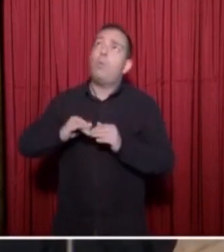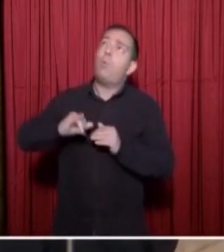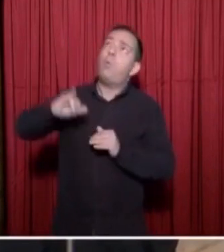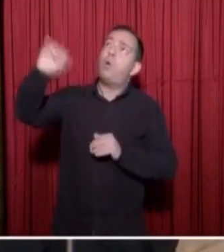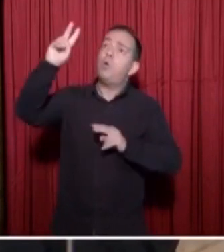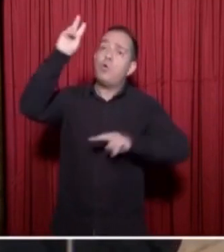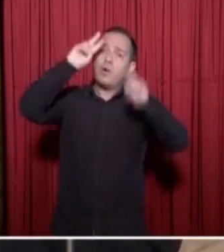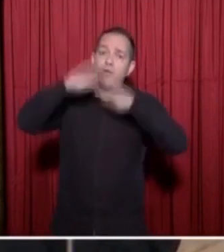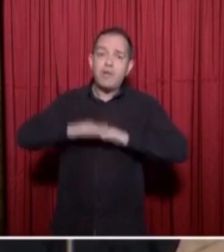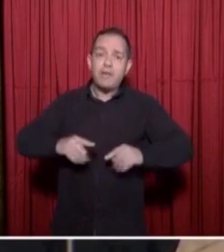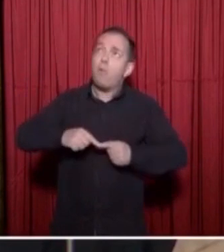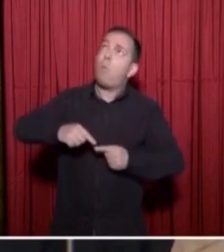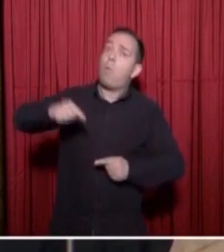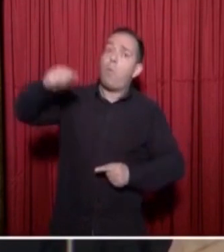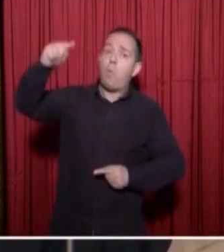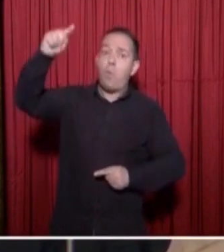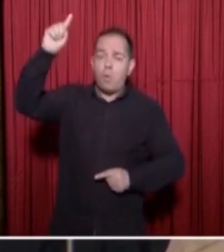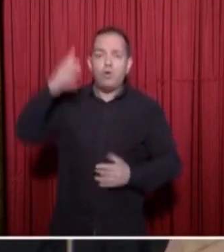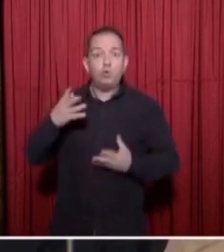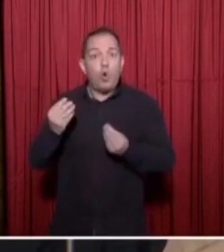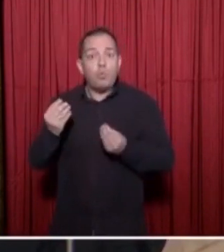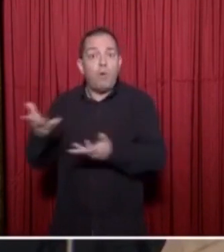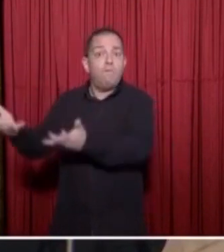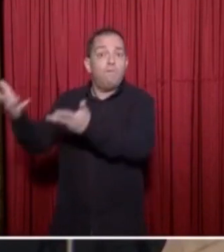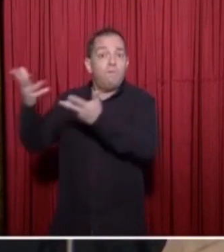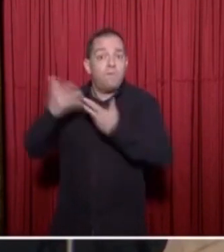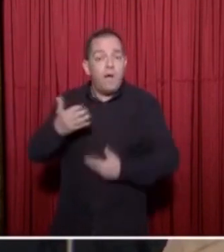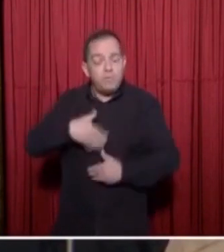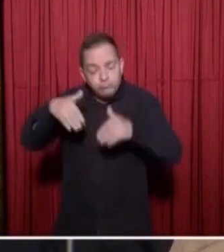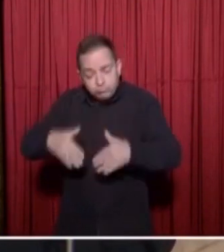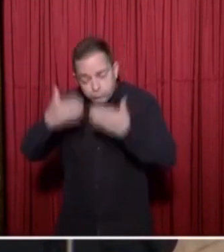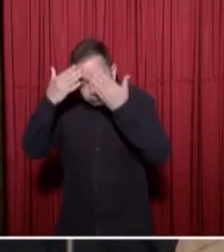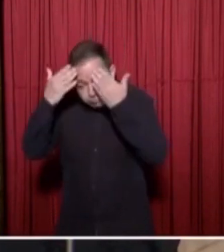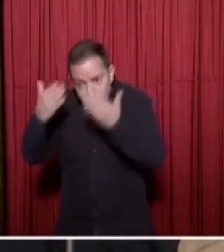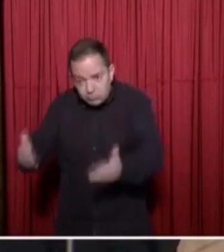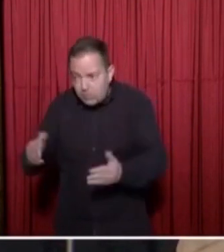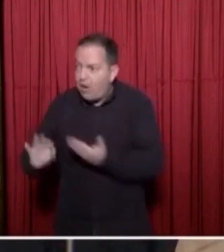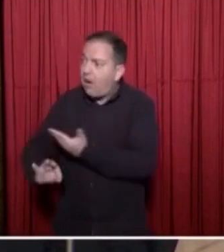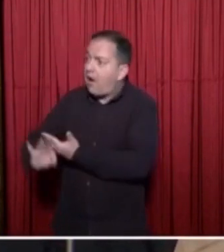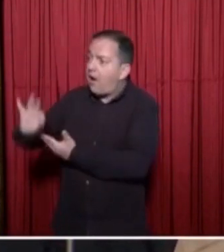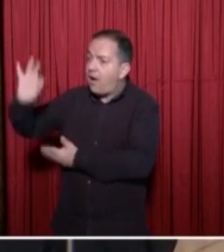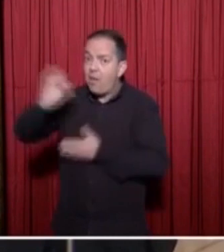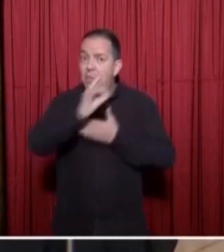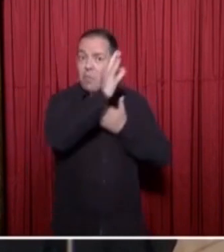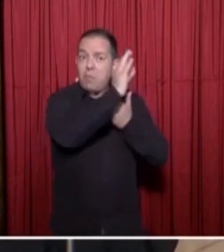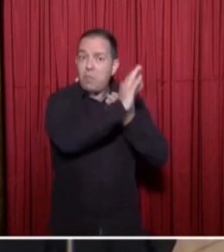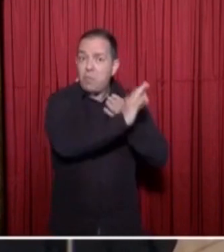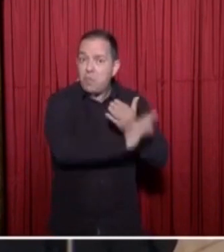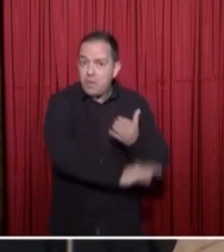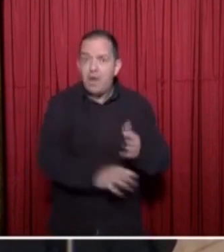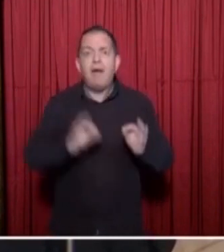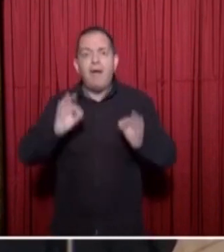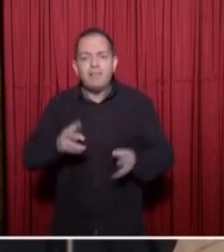ουρανού από της γης εκρατέωσε Κύριος το έλεος αυτού εψηφουμένους αυτών. Καθώς ον απέκουσεν ανατολέα από δυσμών,